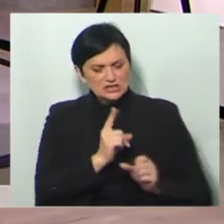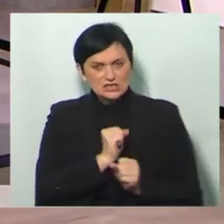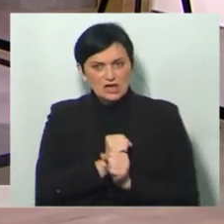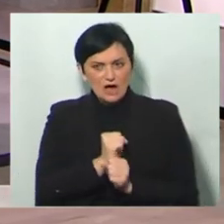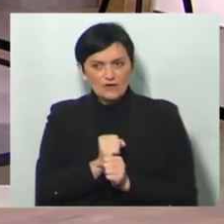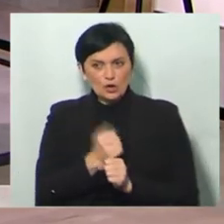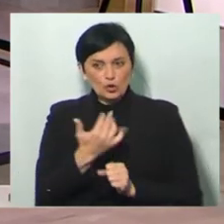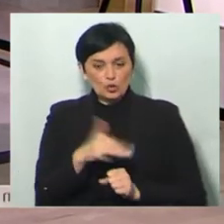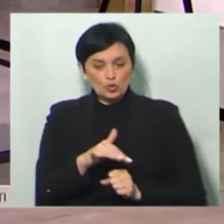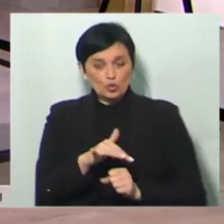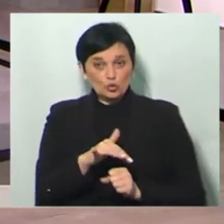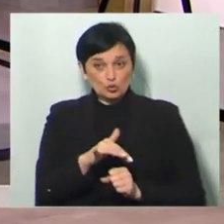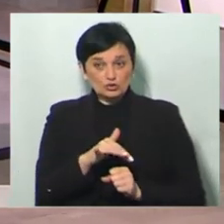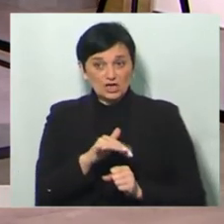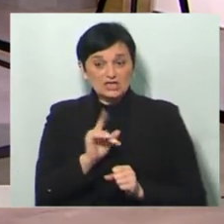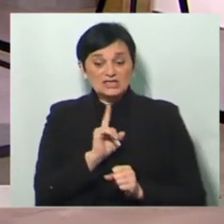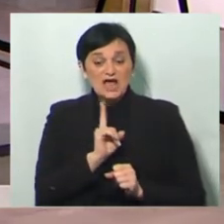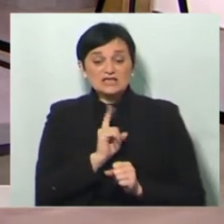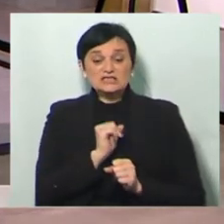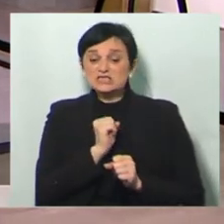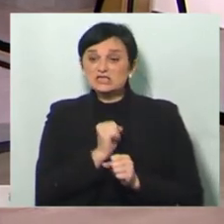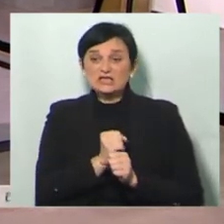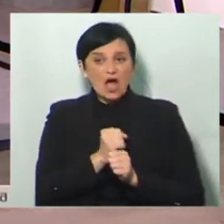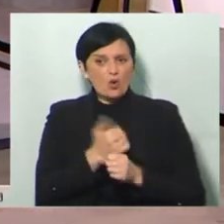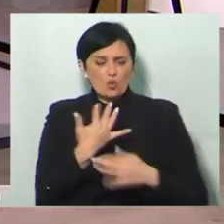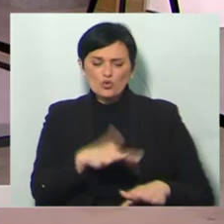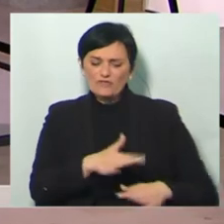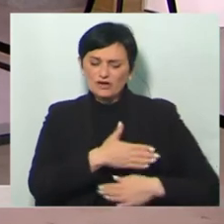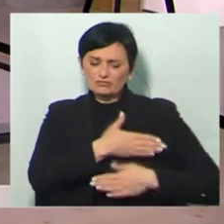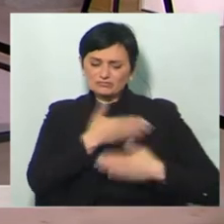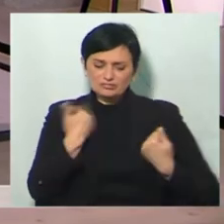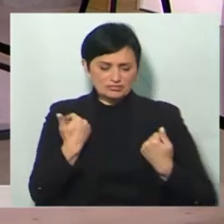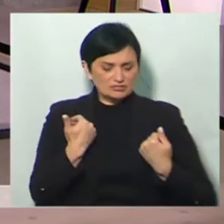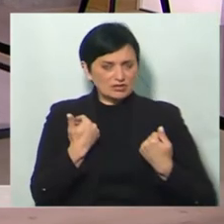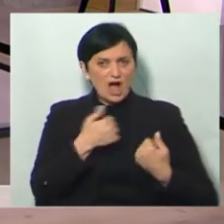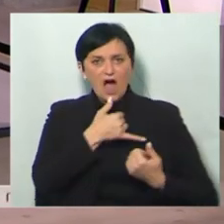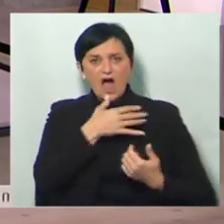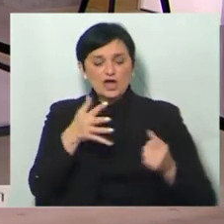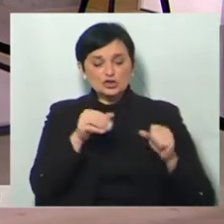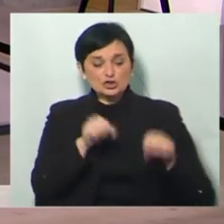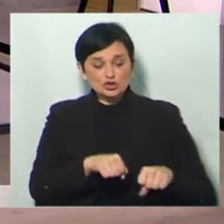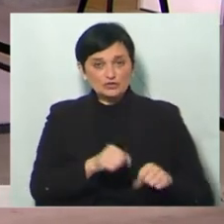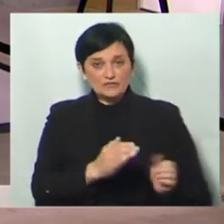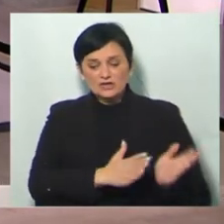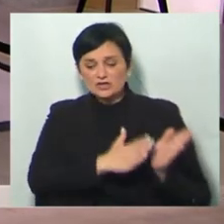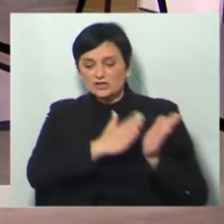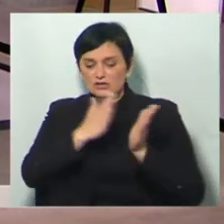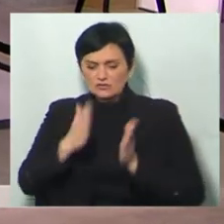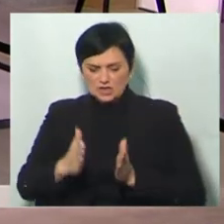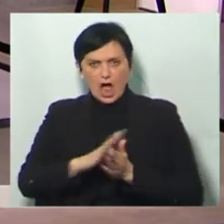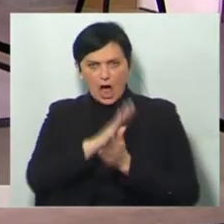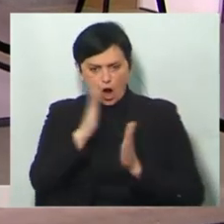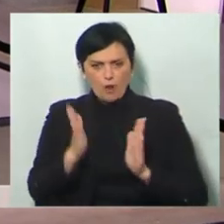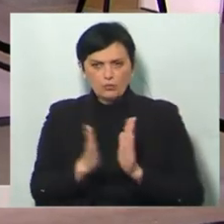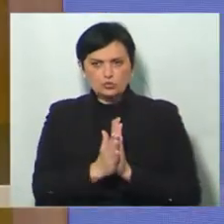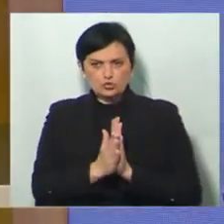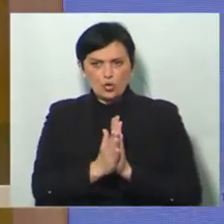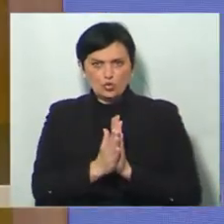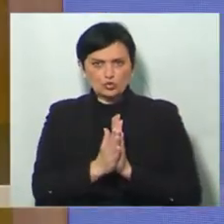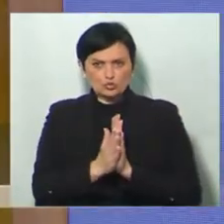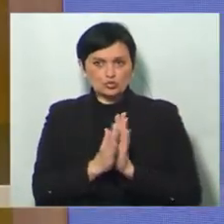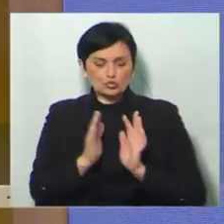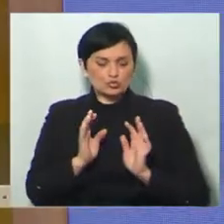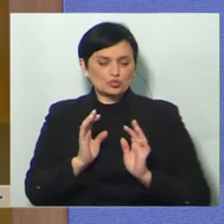რუტინულად თუნდაც ვაკეთებდით. რისი გაკეთება აღარ გვინდა ან აღარ შეგვიძლია და აბსოლუტურად გააზრებულად